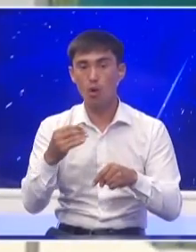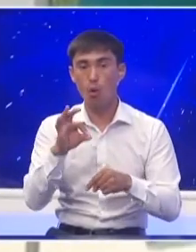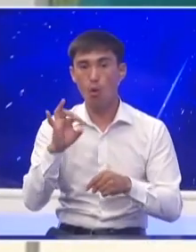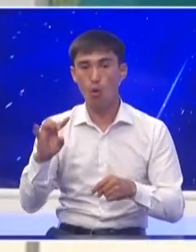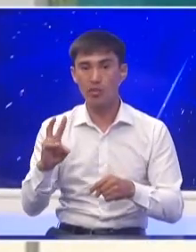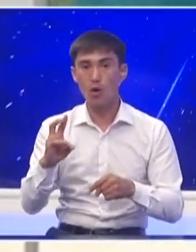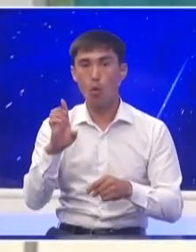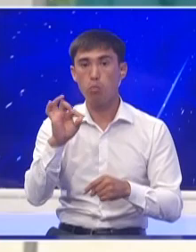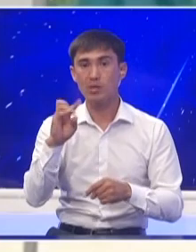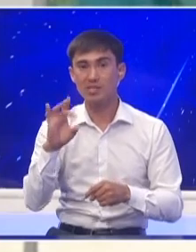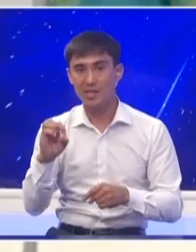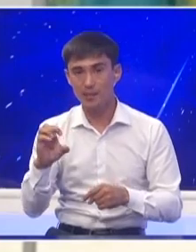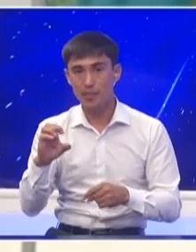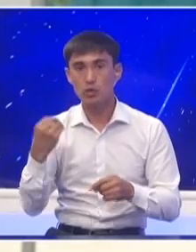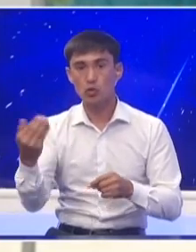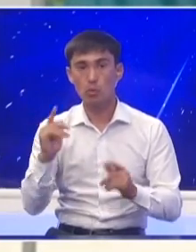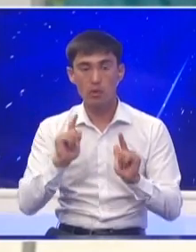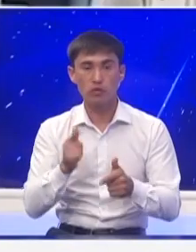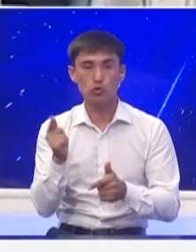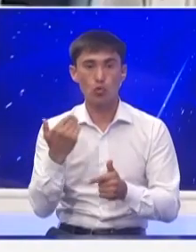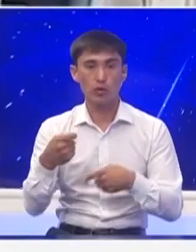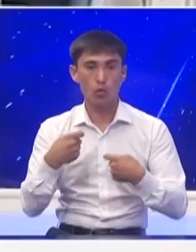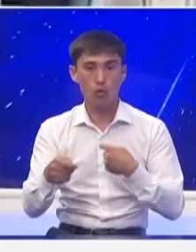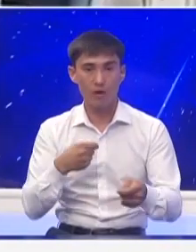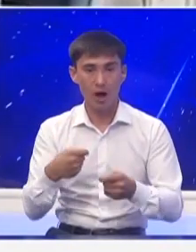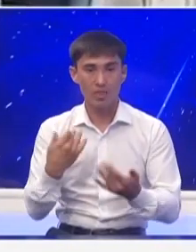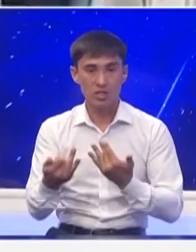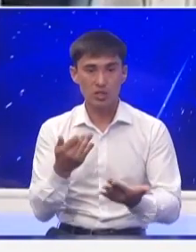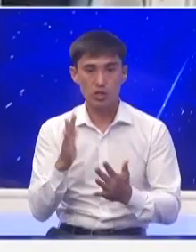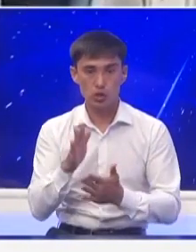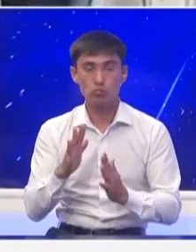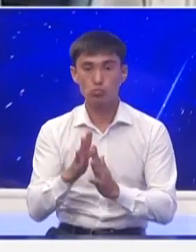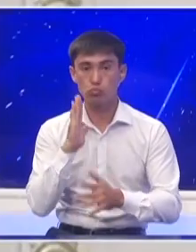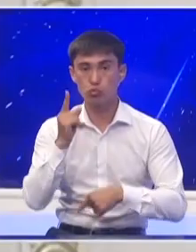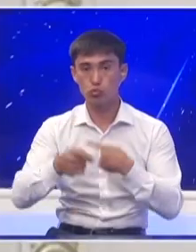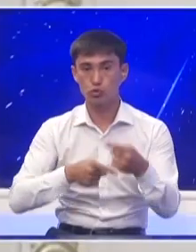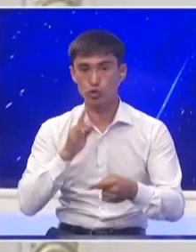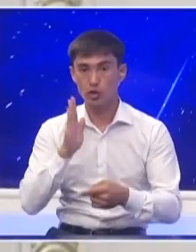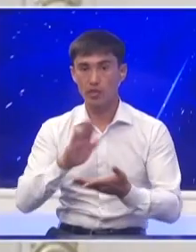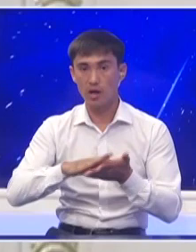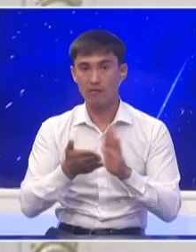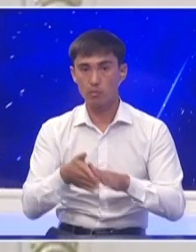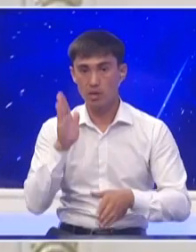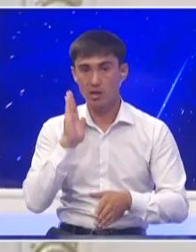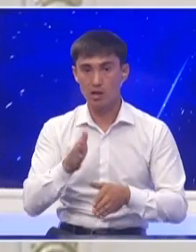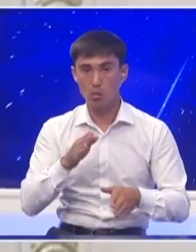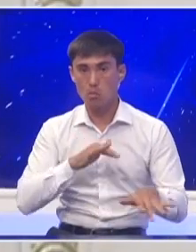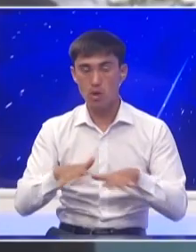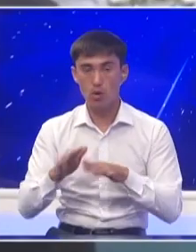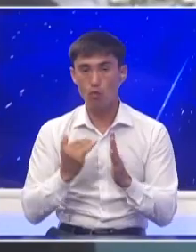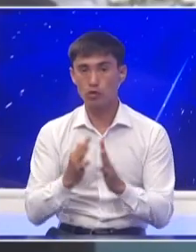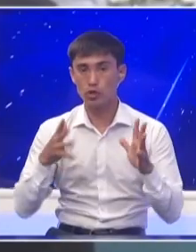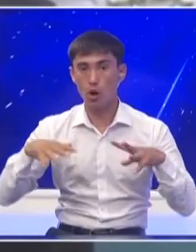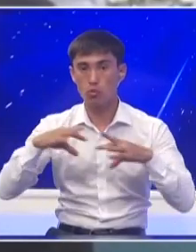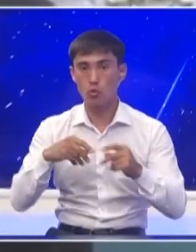ООН и ОБСЕ. Стороны подтвердили, что у торговых отношений есть будущее, и договорились принять конкретные меры для увеличения